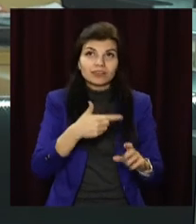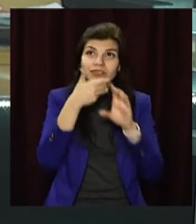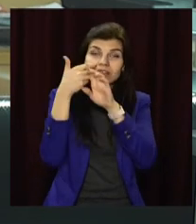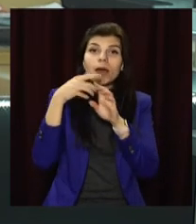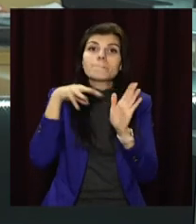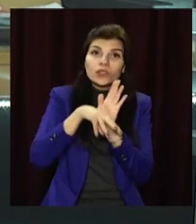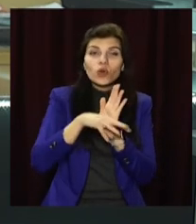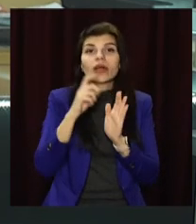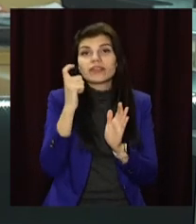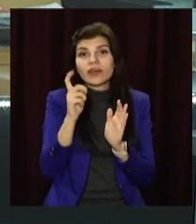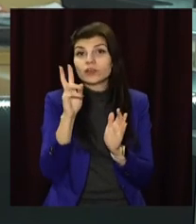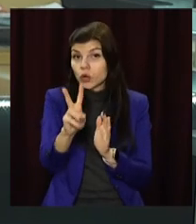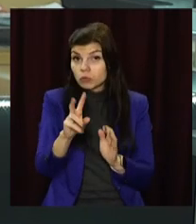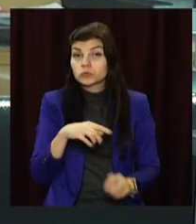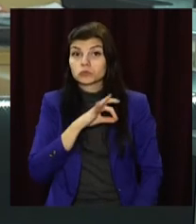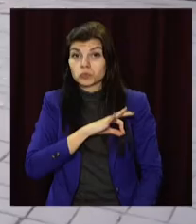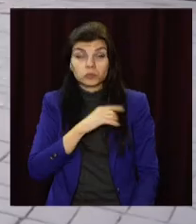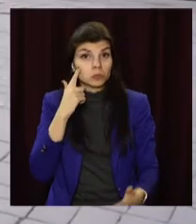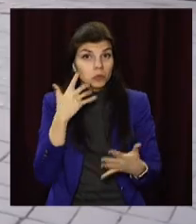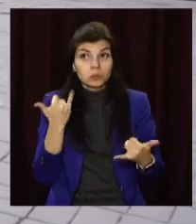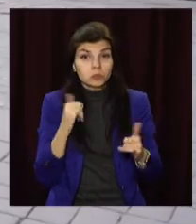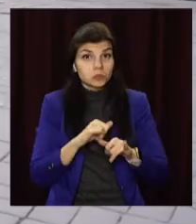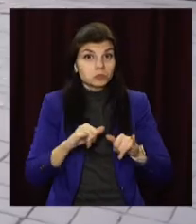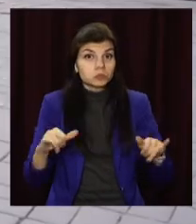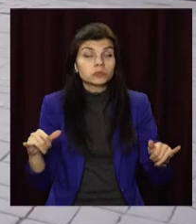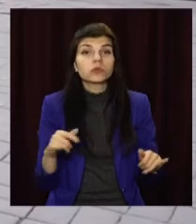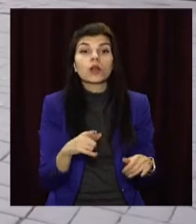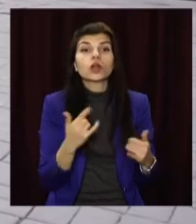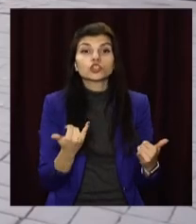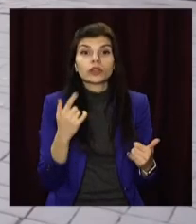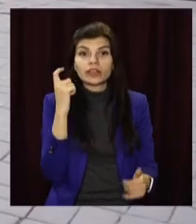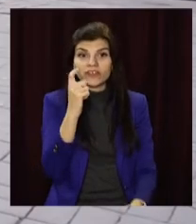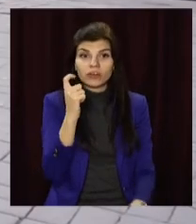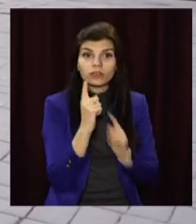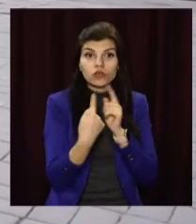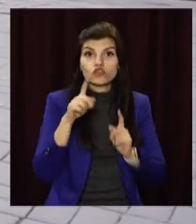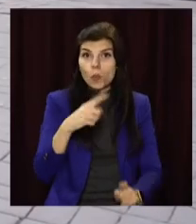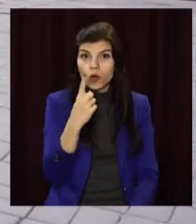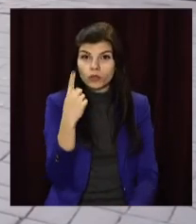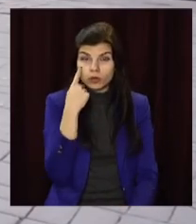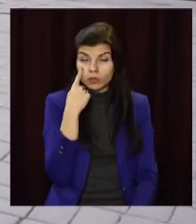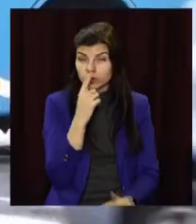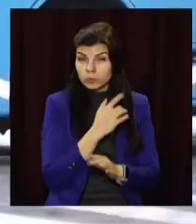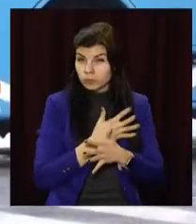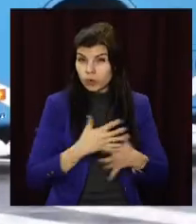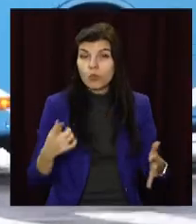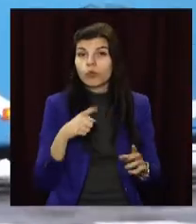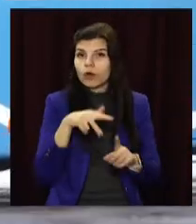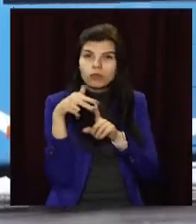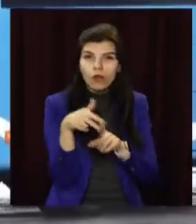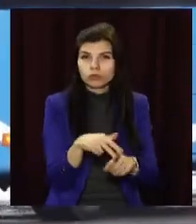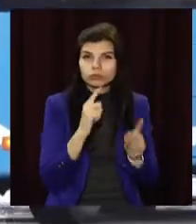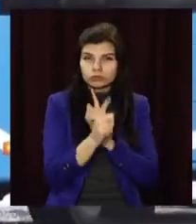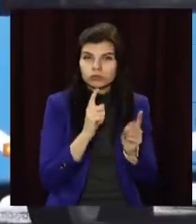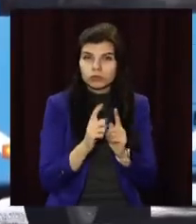метро, трамваях та тролейбусах. Найбільш популярними електронні оплати стали на трамвайному маршруті номер 1, адже це найбільш завантажений напрямок